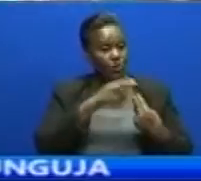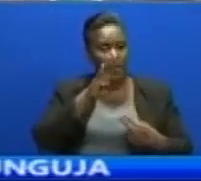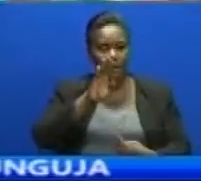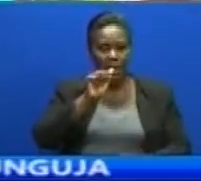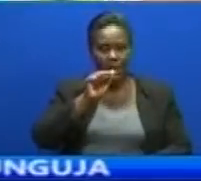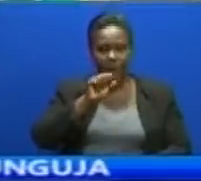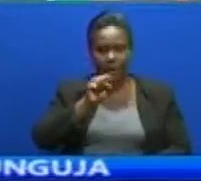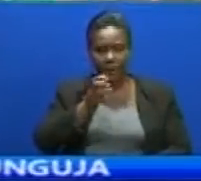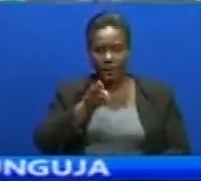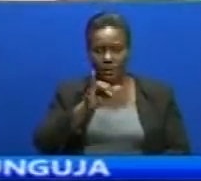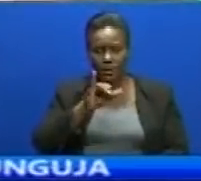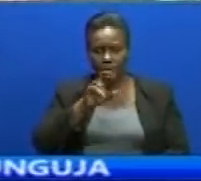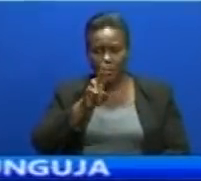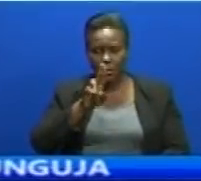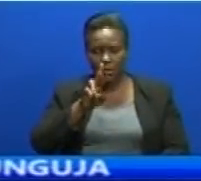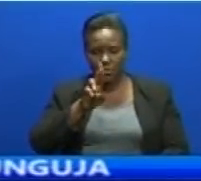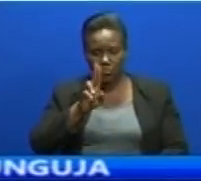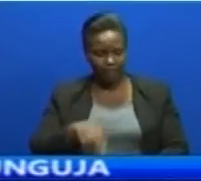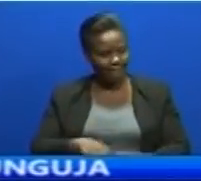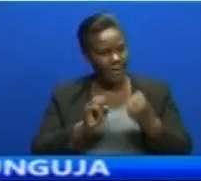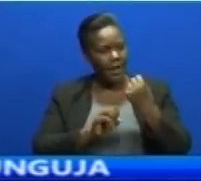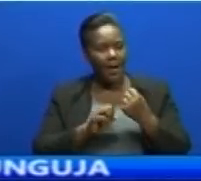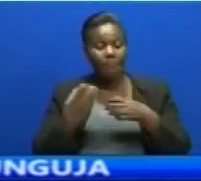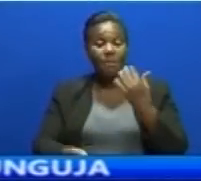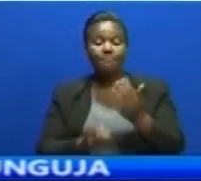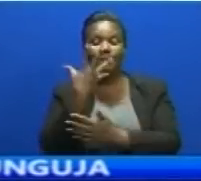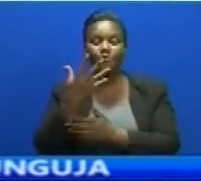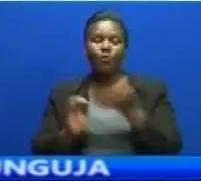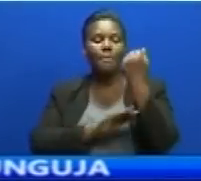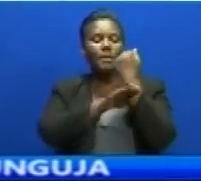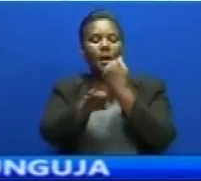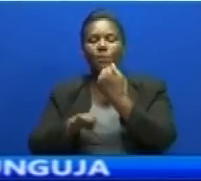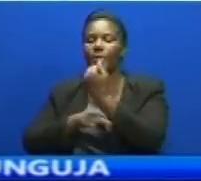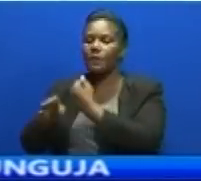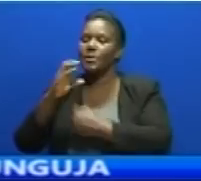amepita katika baadhi ya matawi ya chama hicho na kupandisha bendera.